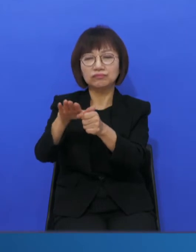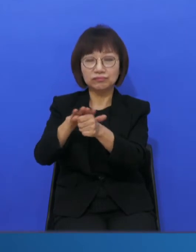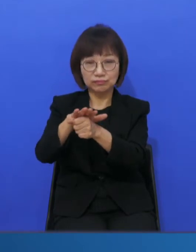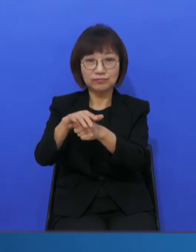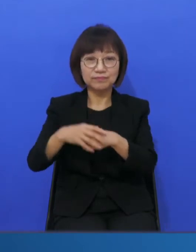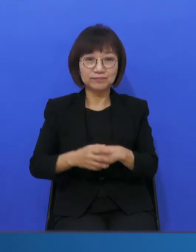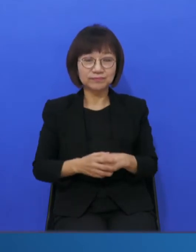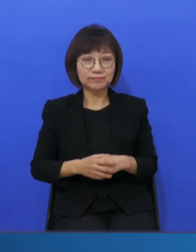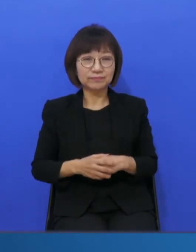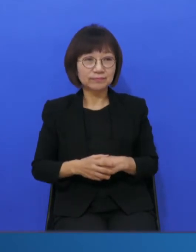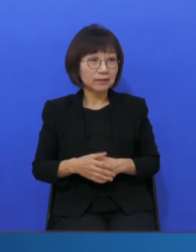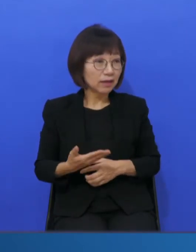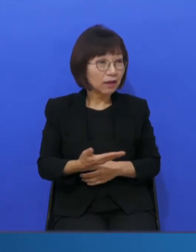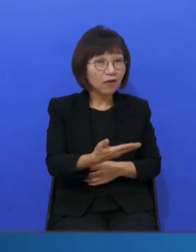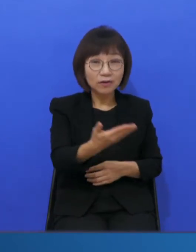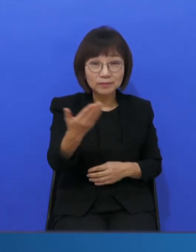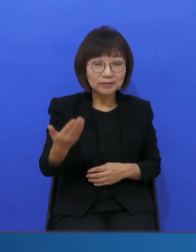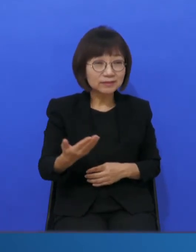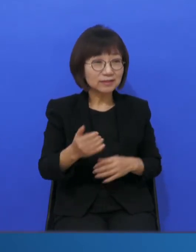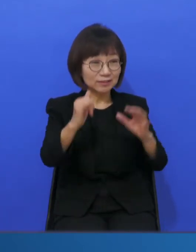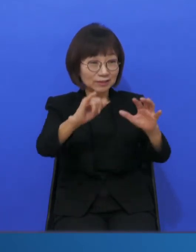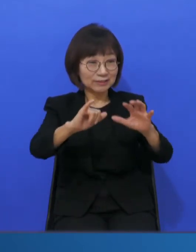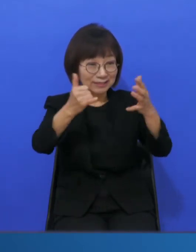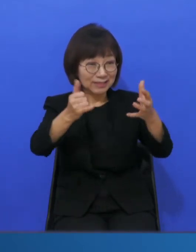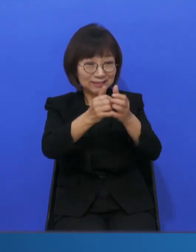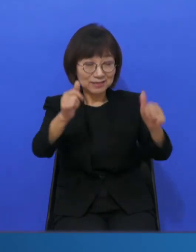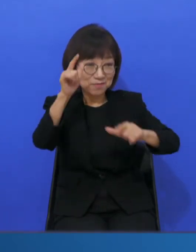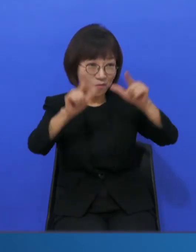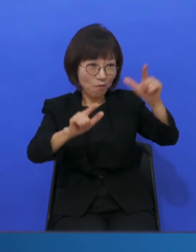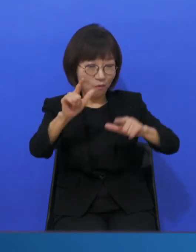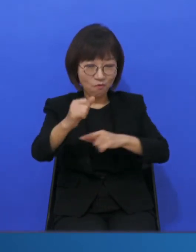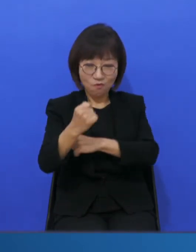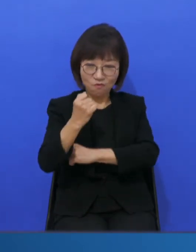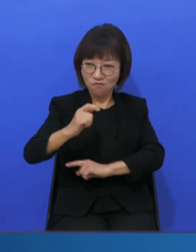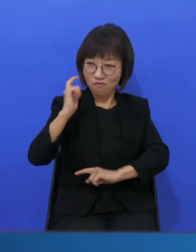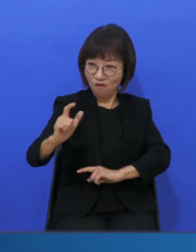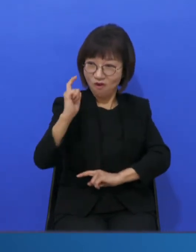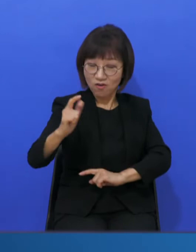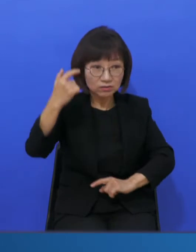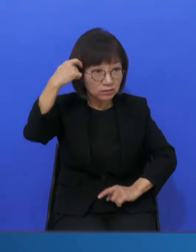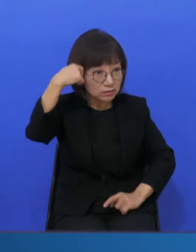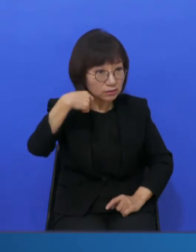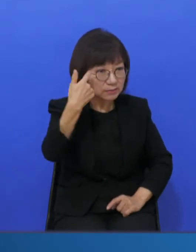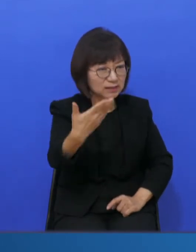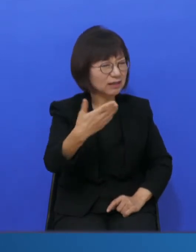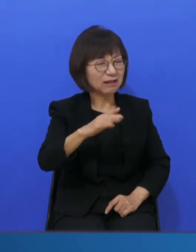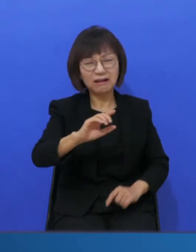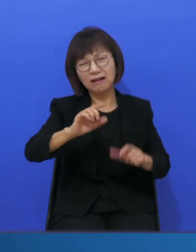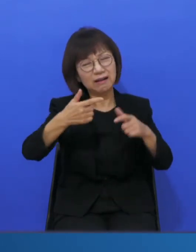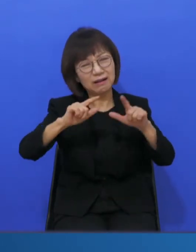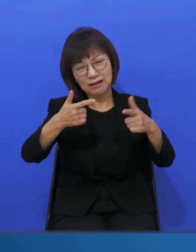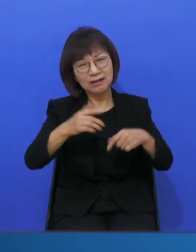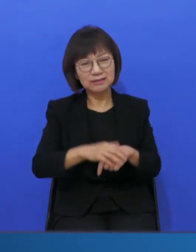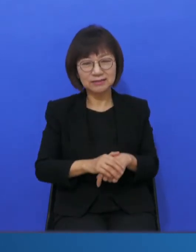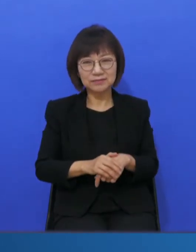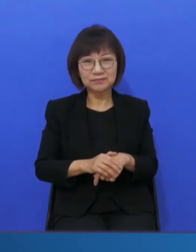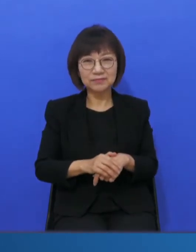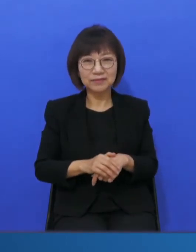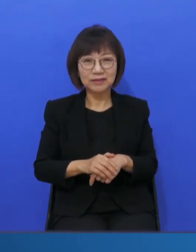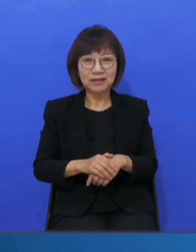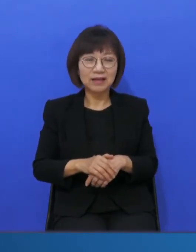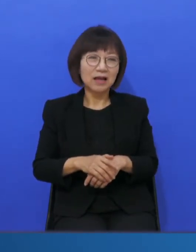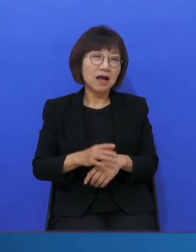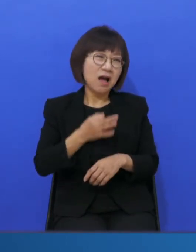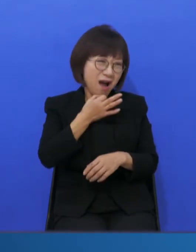사람들이 뭐 이렇게 막 강하게 보입니까? 발악하는 겁니다. Do people look so strong and great? They are just bringing an uproar. 여러분 보고 막 소리